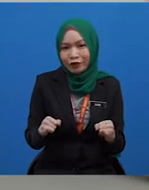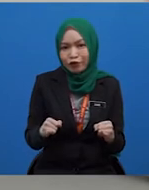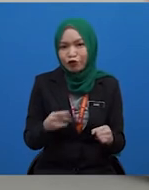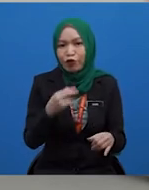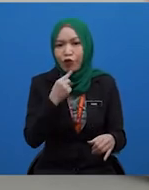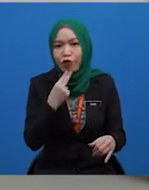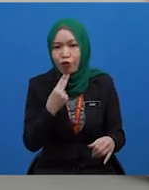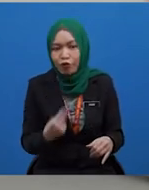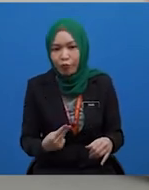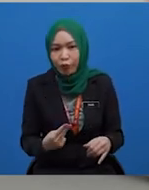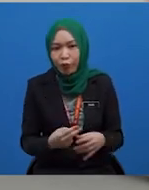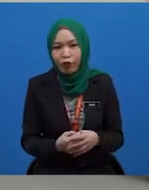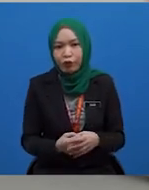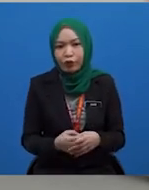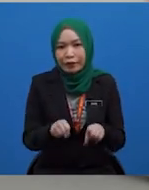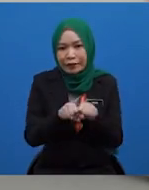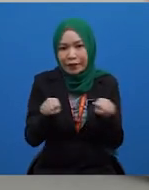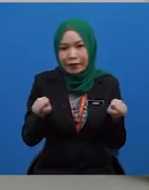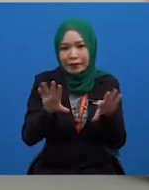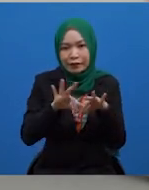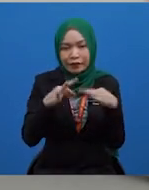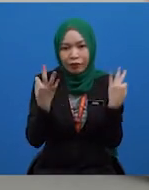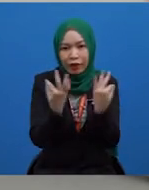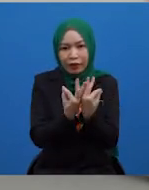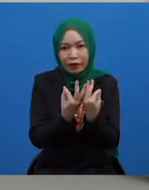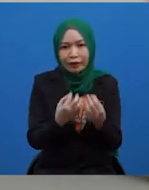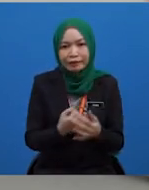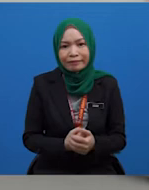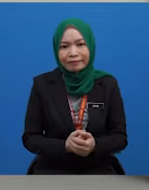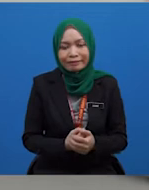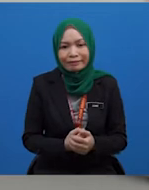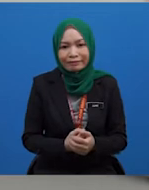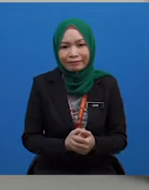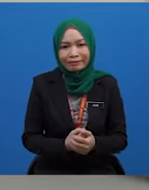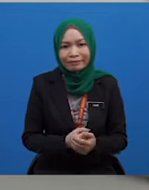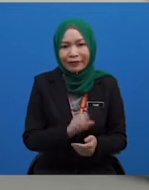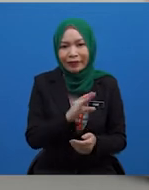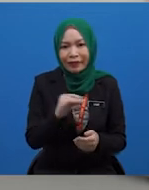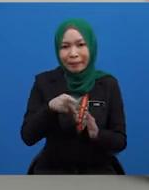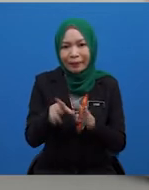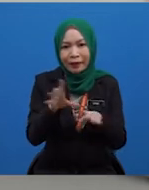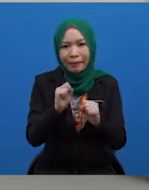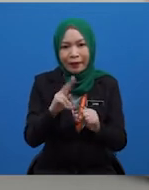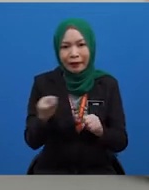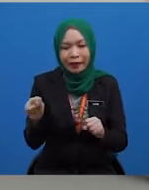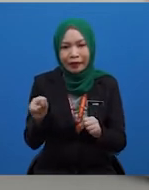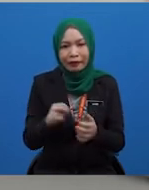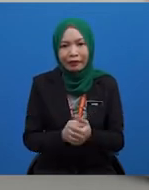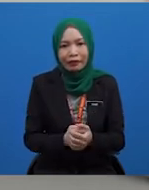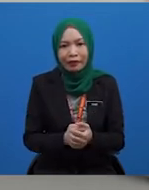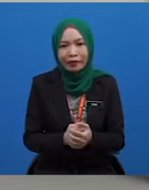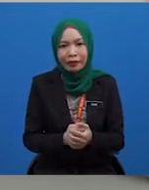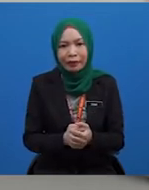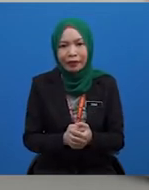boleh dibezakan, pendapatan seseorang, pendidikan, pekerjaan dan agama seseorang boleh dibezakan.